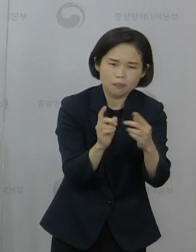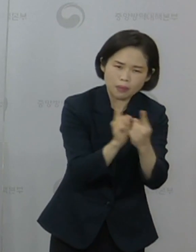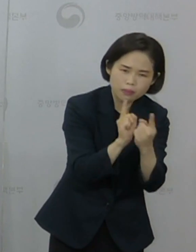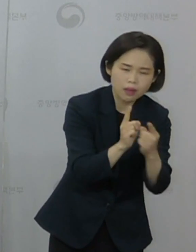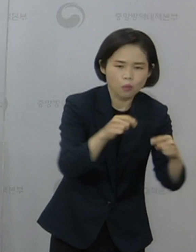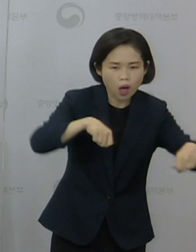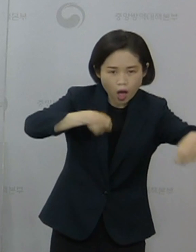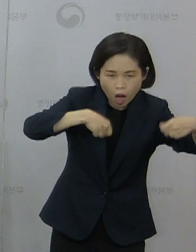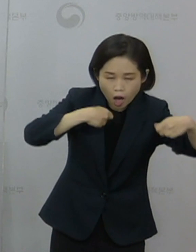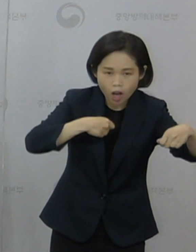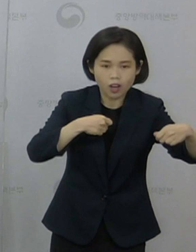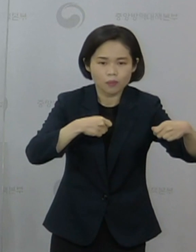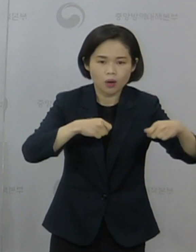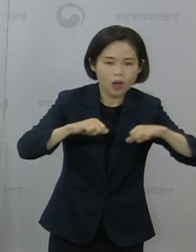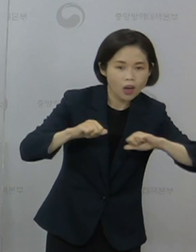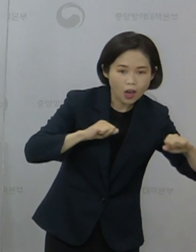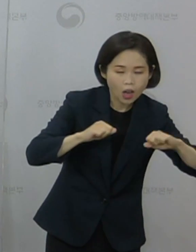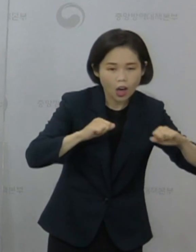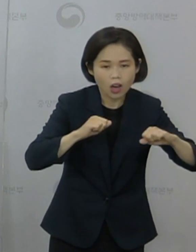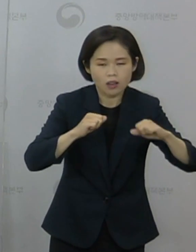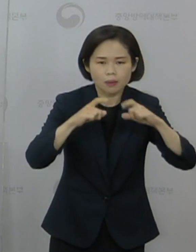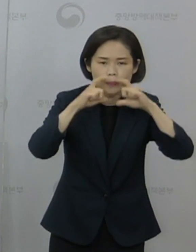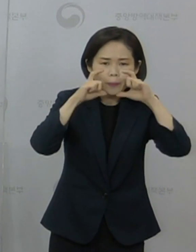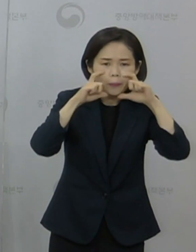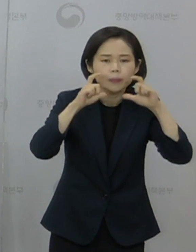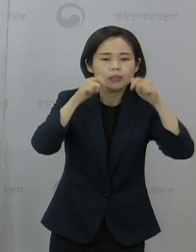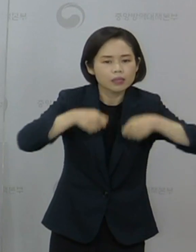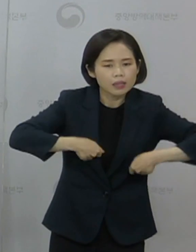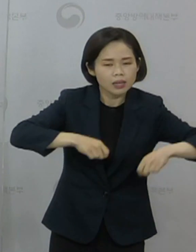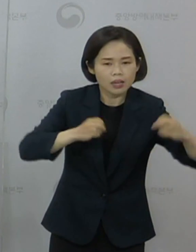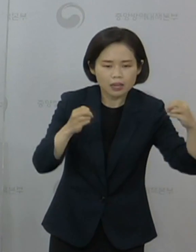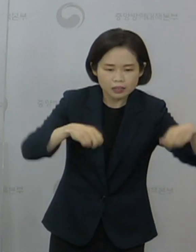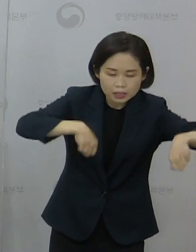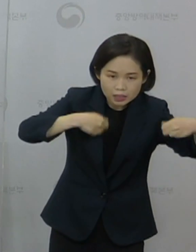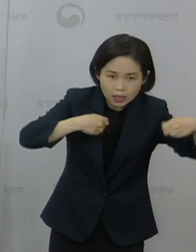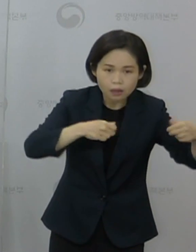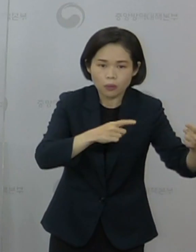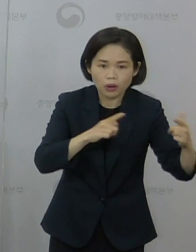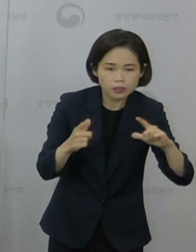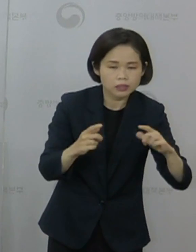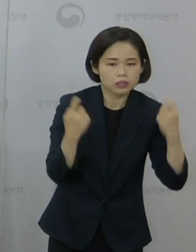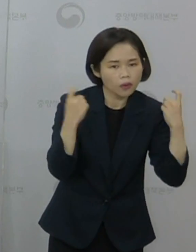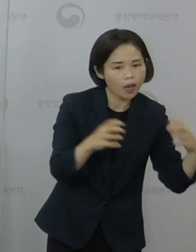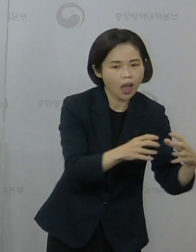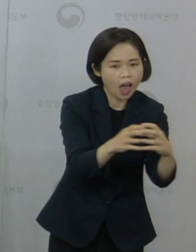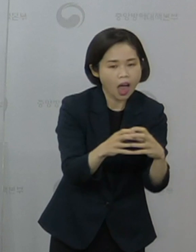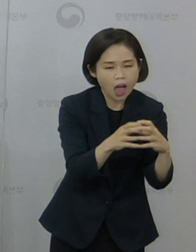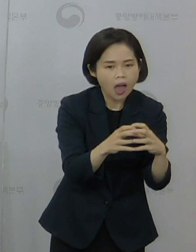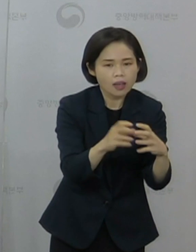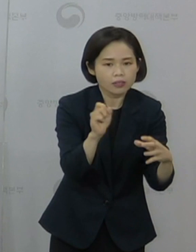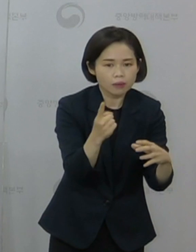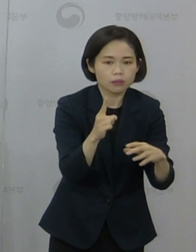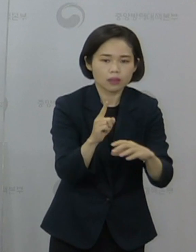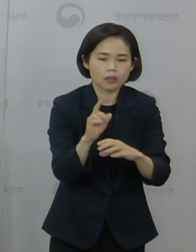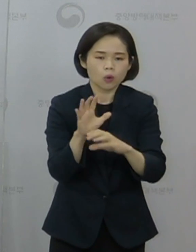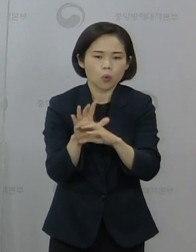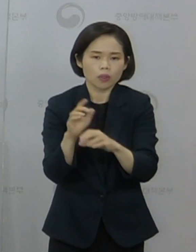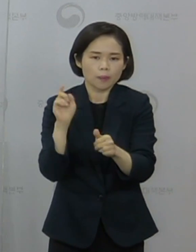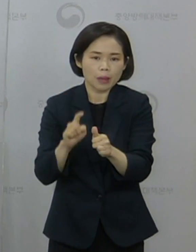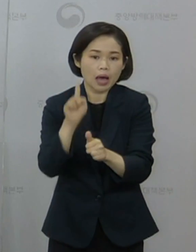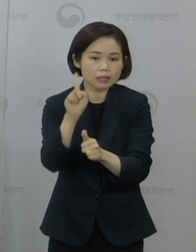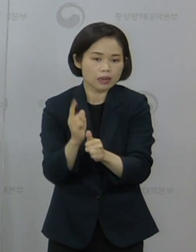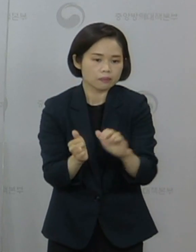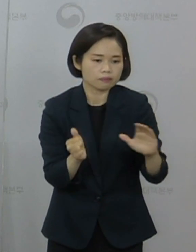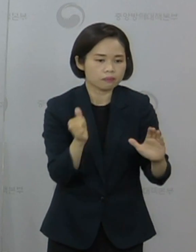활동을 통해서 마스크를 철저하게 쓸 수 없는 상황들을 많이 공유하기 때문에 한 번이라도 감염자가 있으며 는